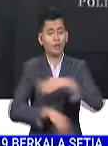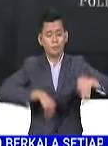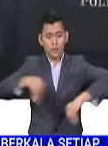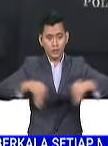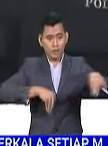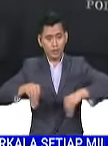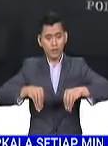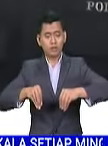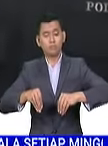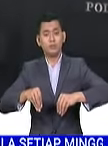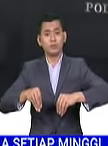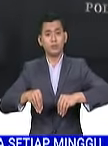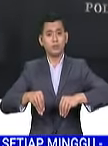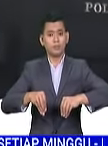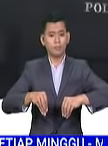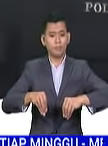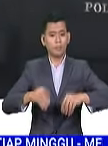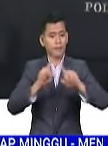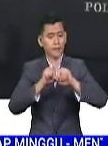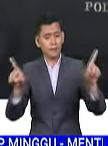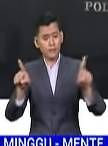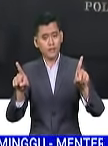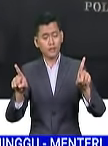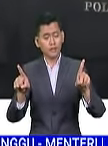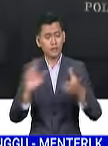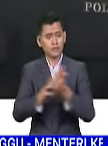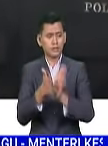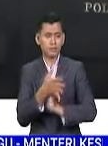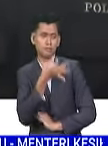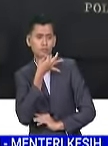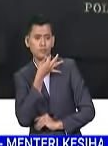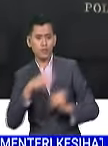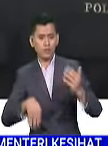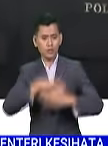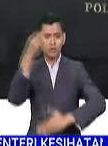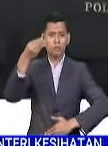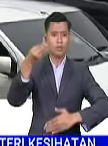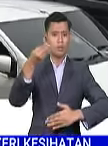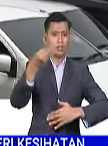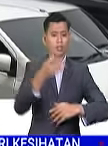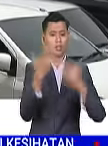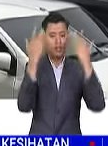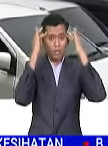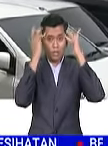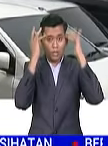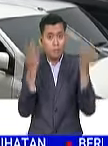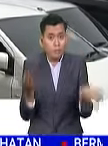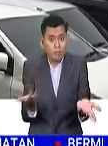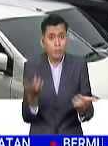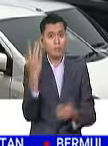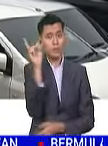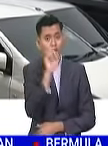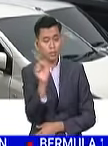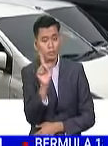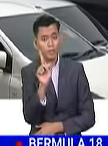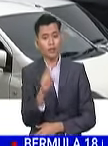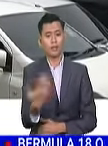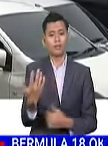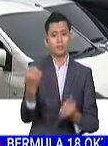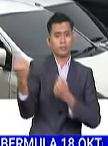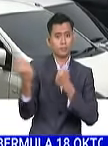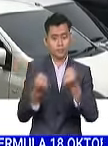pergerakan-pergerakan mereka dalam negeri yang oleh lokal. Tapi yang jadi concern kita daripada luar yang kita tidak tahu puncanya. Mengulas mengenai aliran